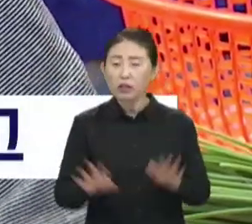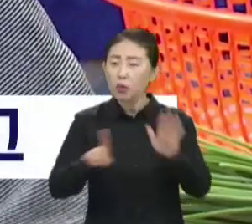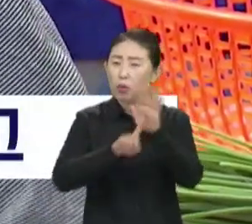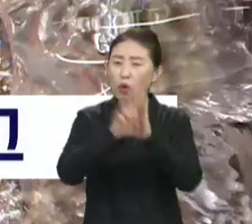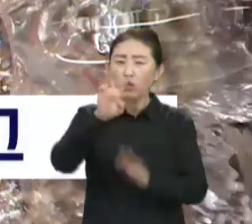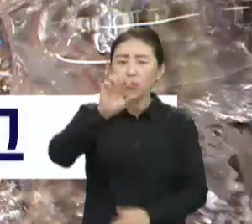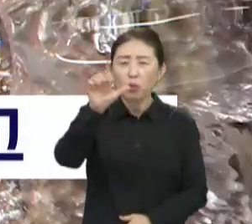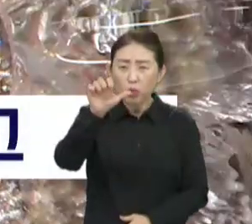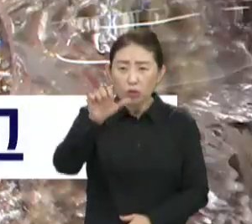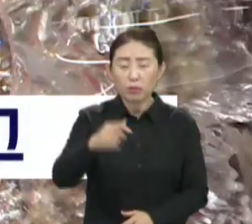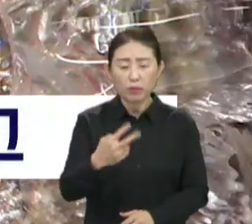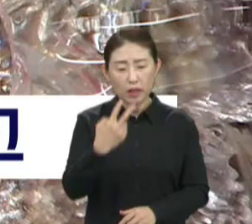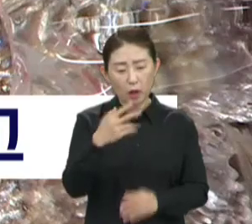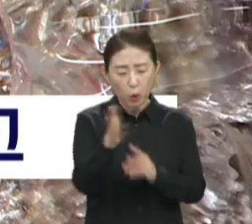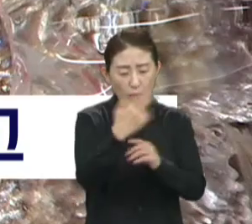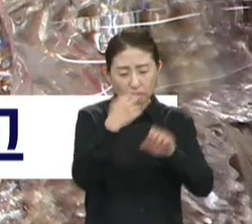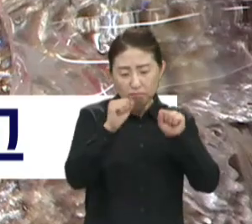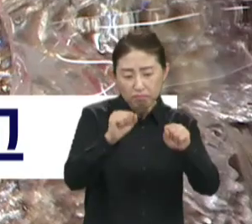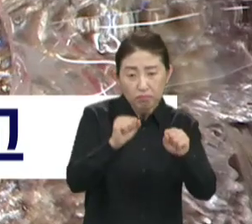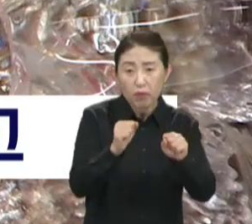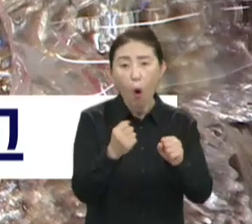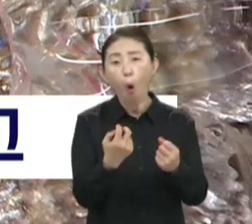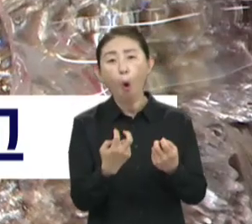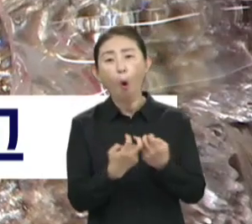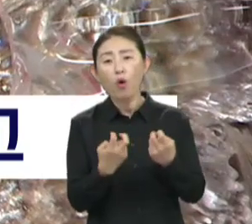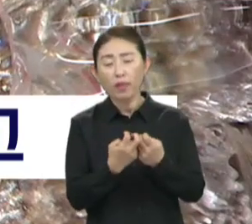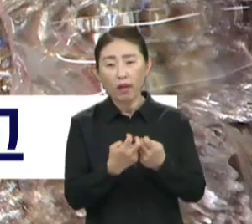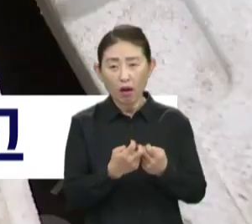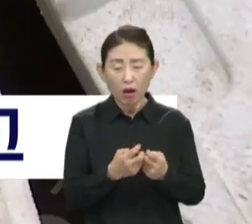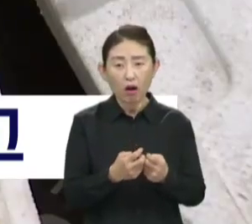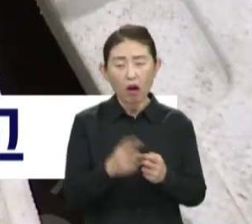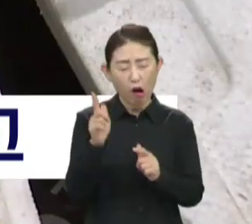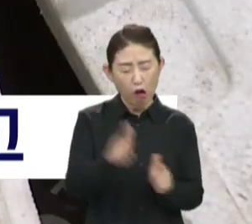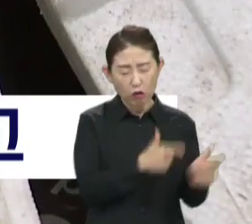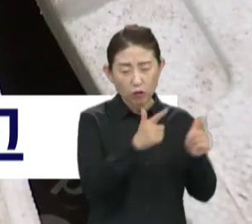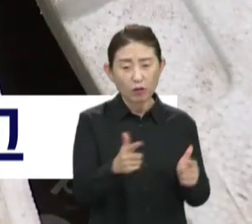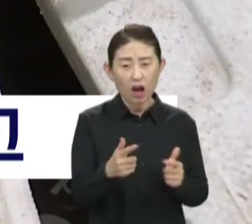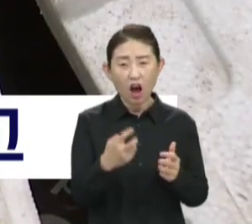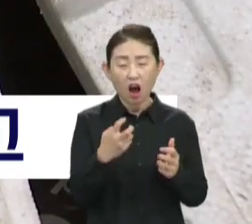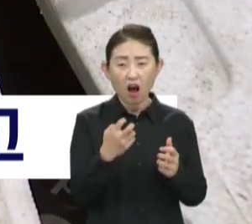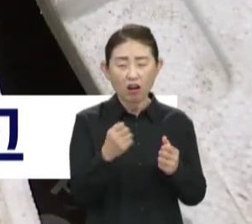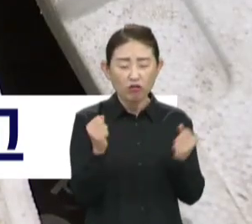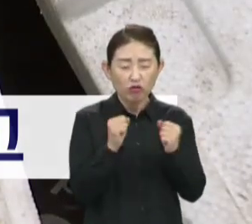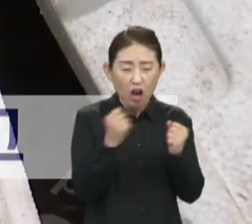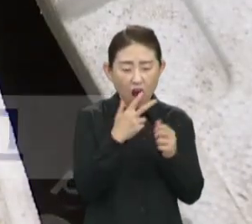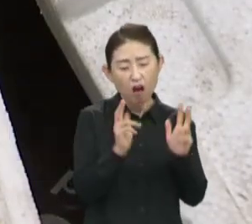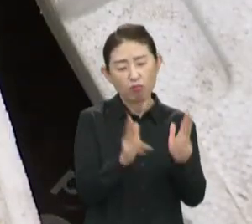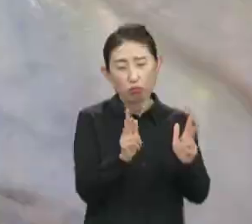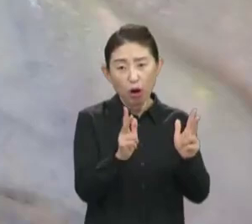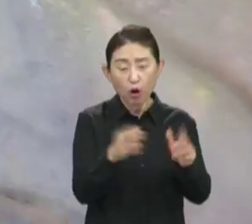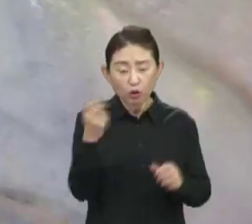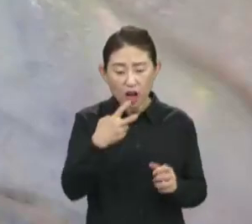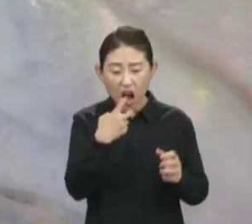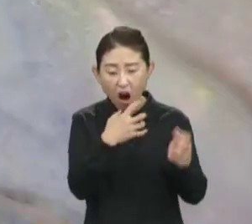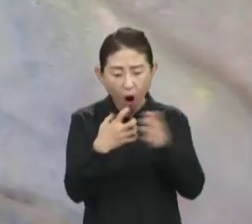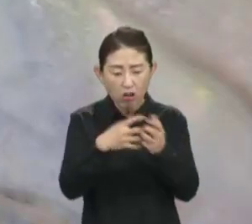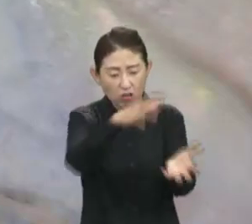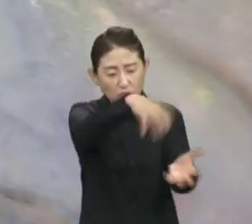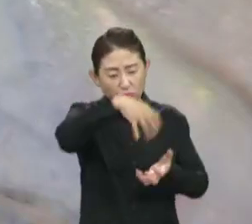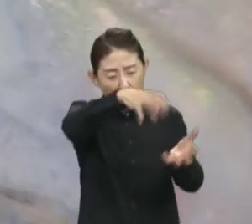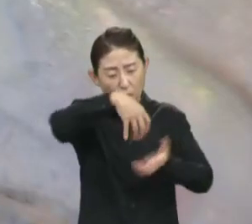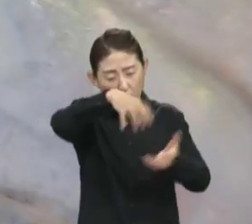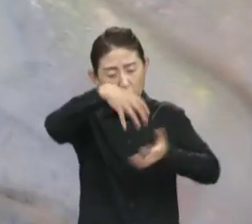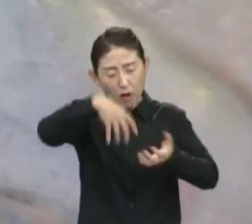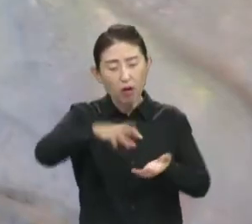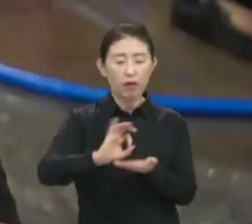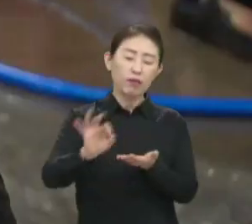속에 수산물의 신선도를 유지하려면 종일 냉방기기를 가동해야 하고 매출액의 절반을 얼음 구입에 쓸 정도로 부담이